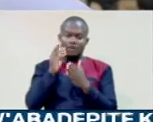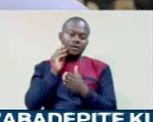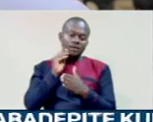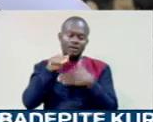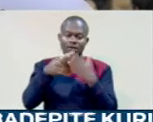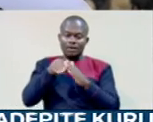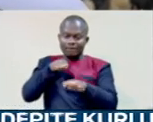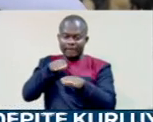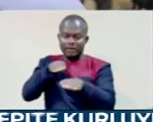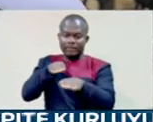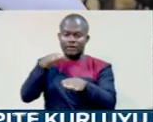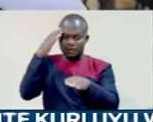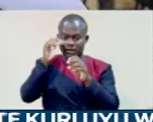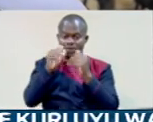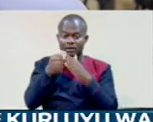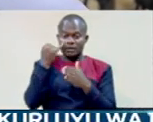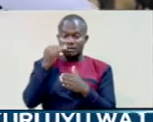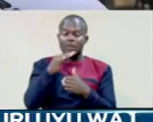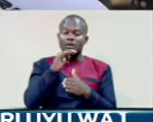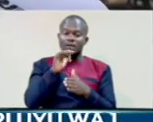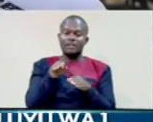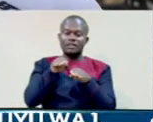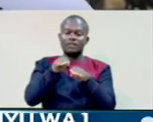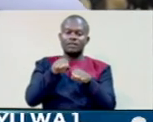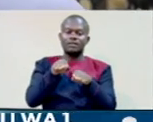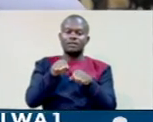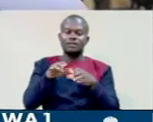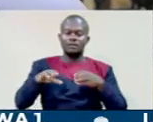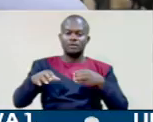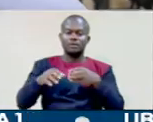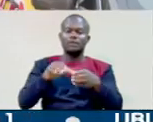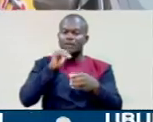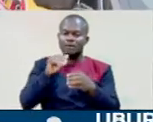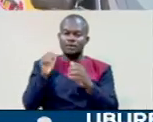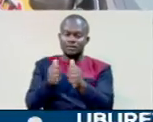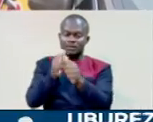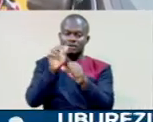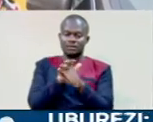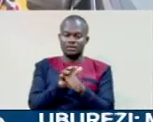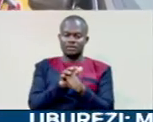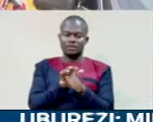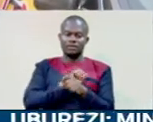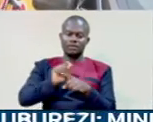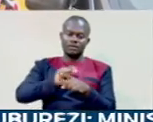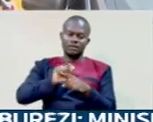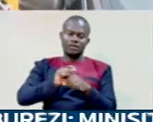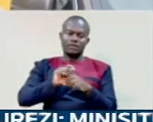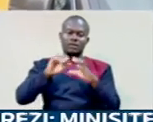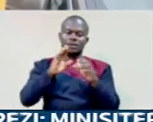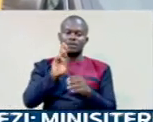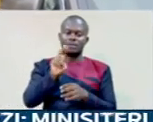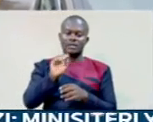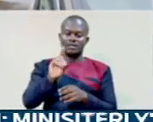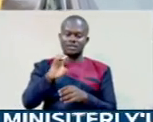agahita yataka kuko buryo hatagiza yataza kwataka iproto ntoya ari gucesinga cyane. Umutoza w'ikipe ya Benediction ikomeje kugira